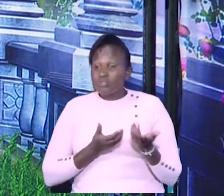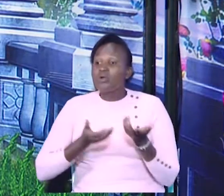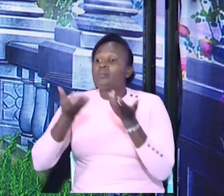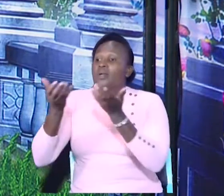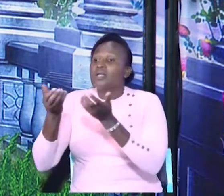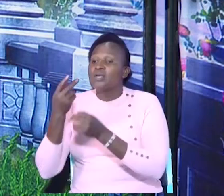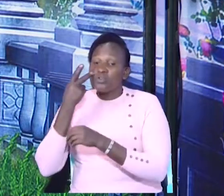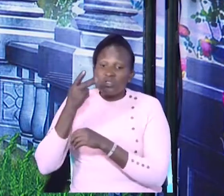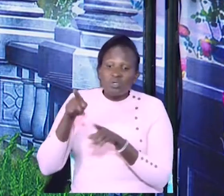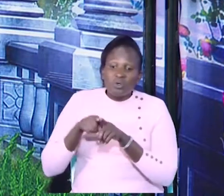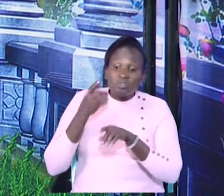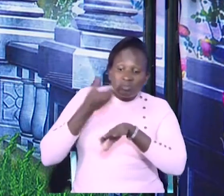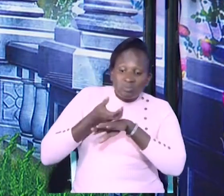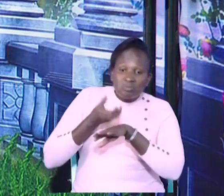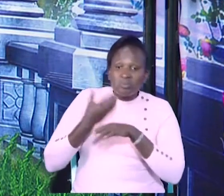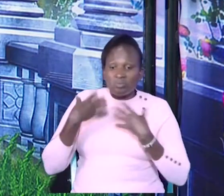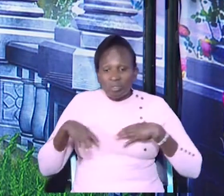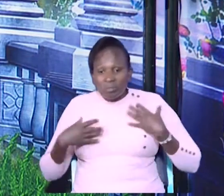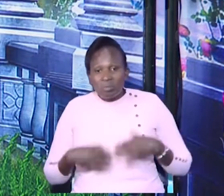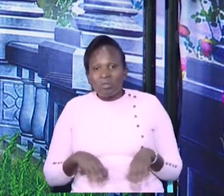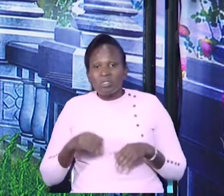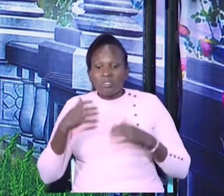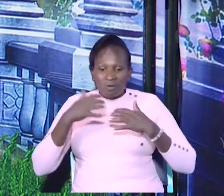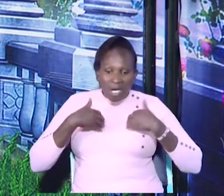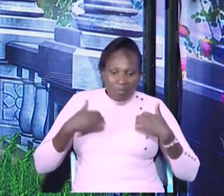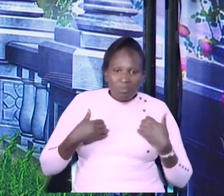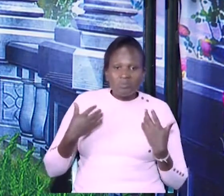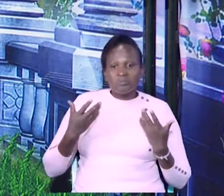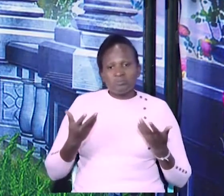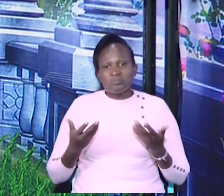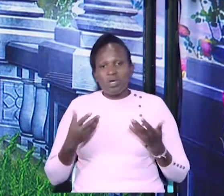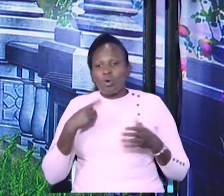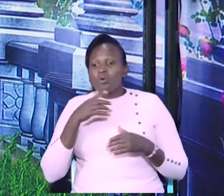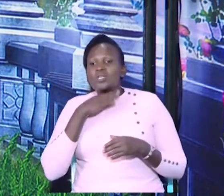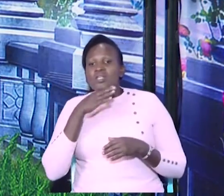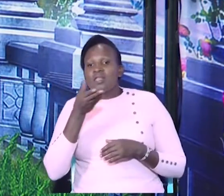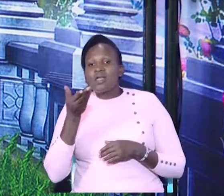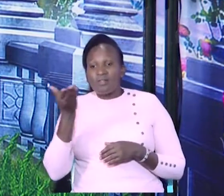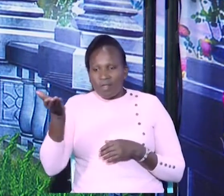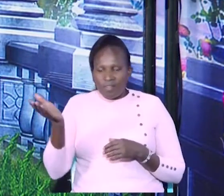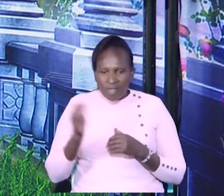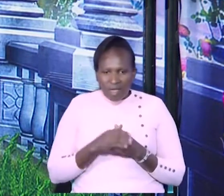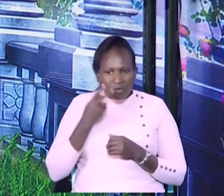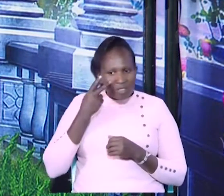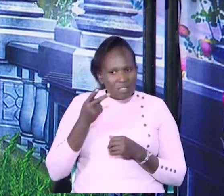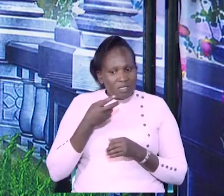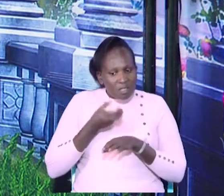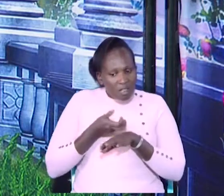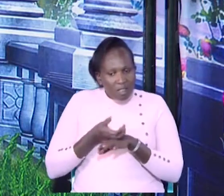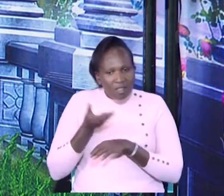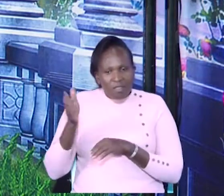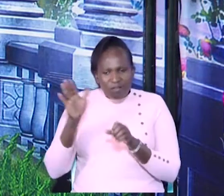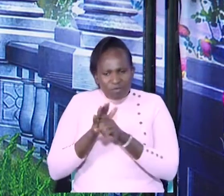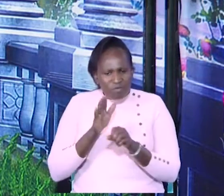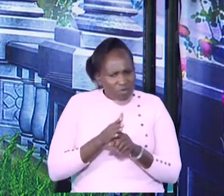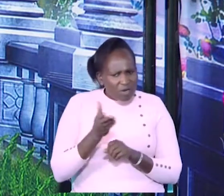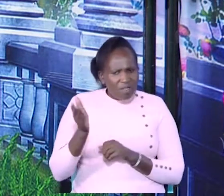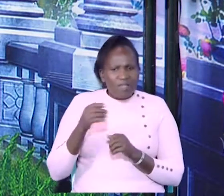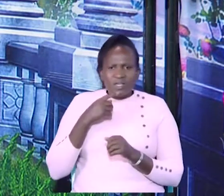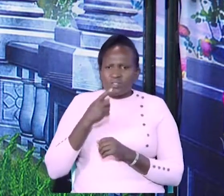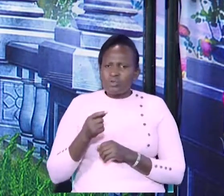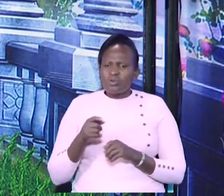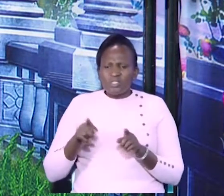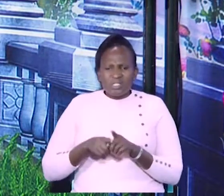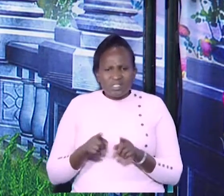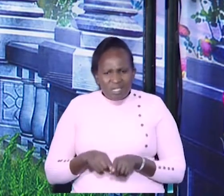unapelekwa, unaona tu mifupa ya watu, sio wanyama, watu ambao walikuwa wamekufa mahali pale. Na tunaona mifupa imejaa mahali pale. So ni